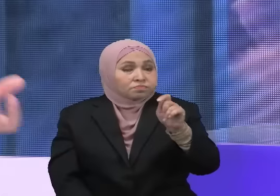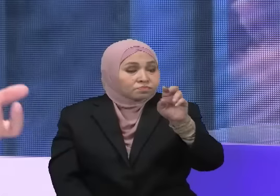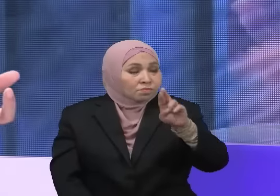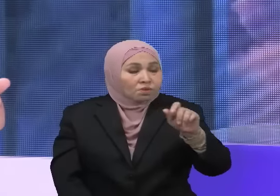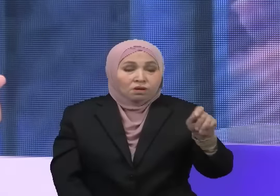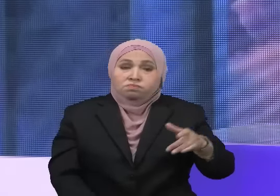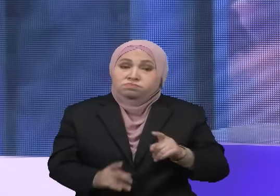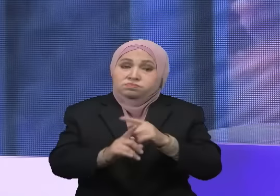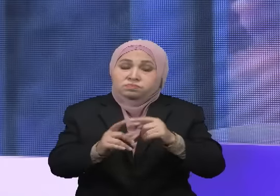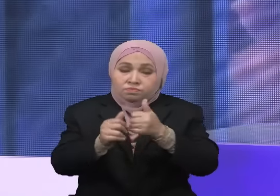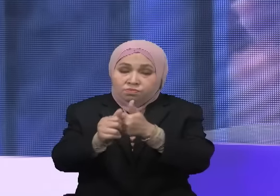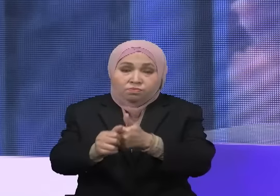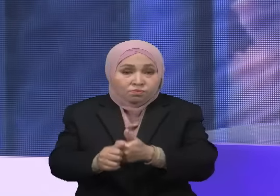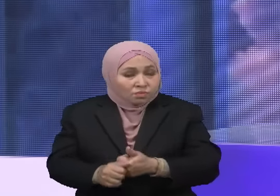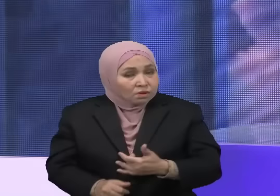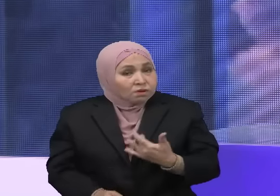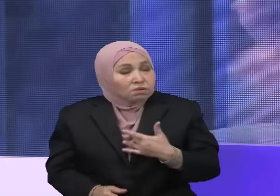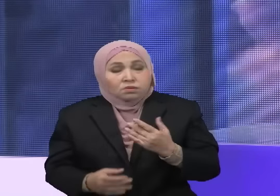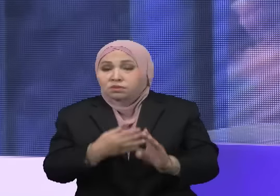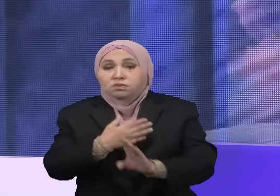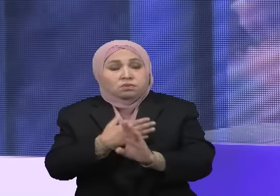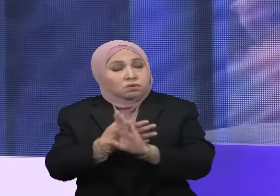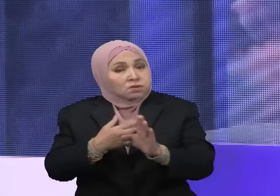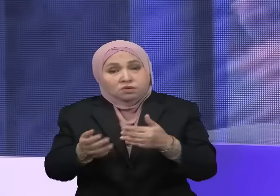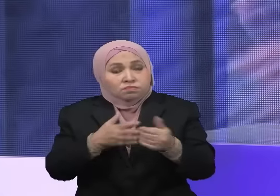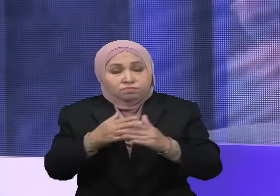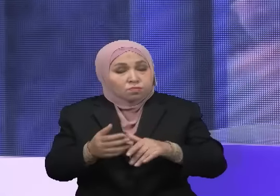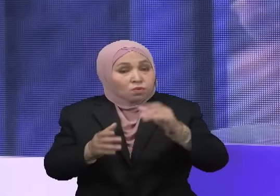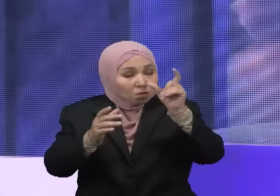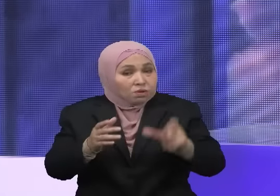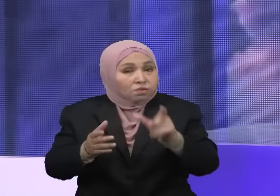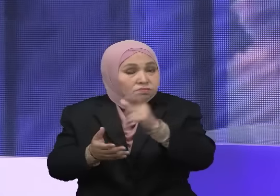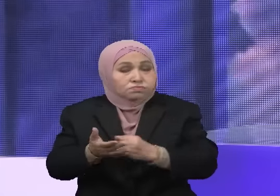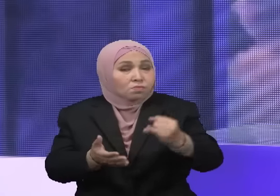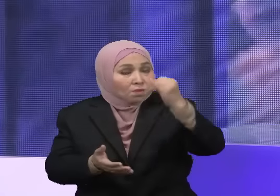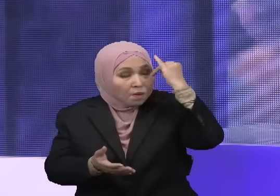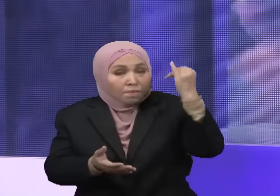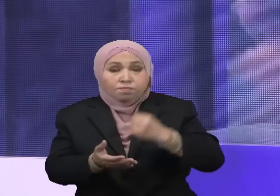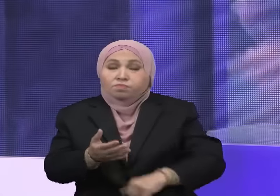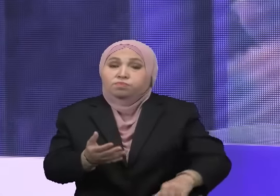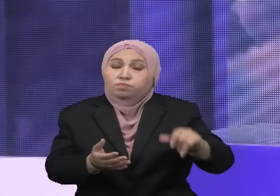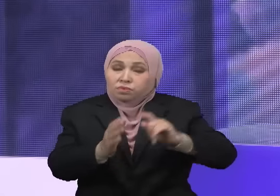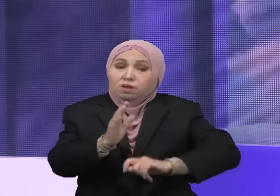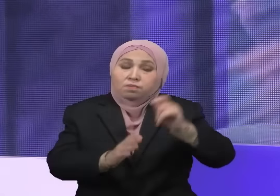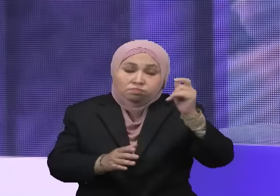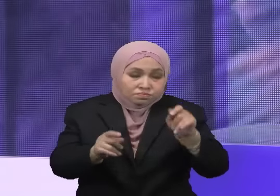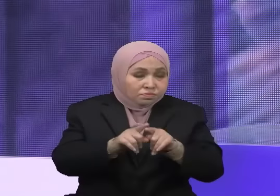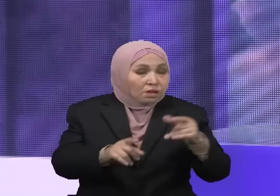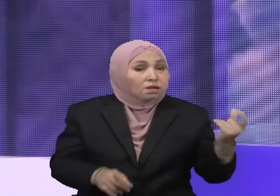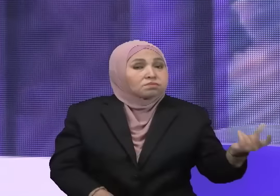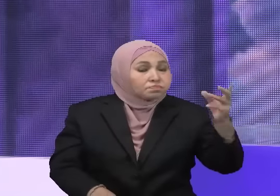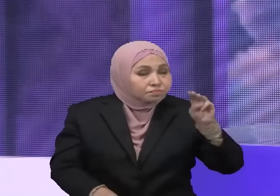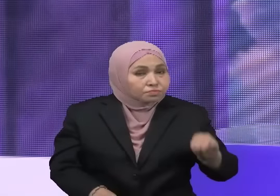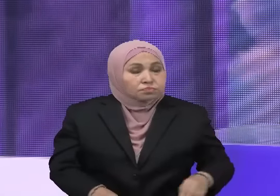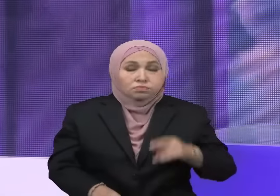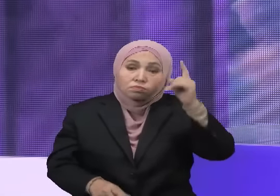ikut perasaan Ustaz ya, memang bahaya walau orang itu tinggi ilmunya seperti Nabi Musa. Ayat yang ke-112,